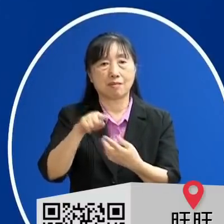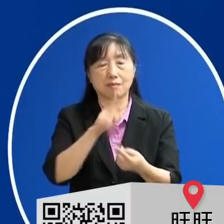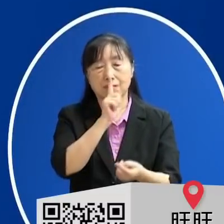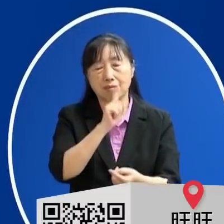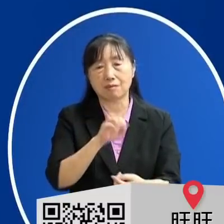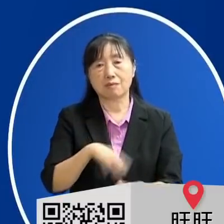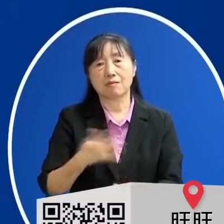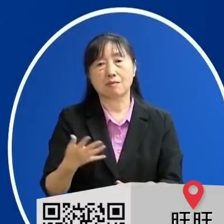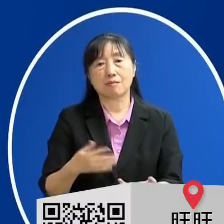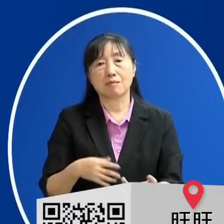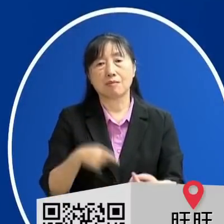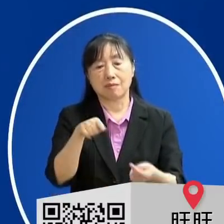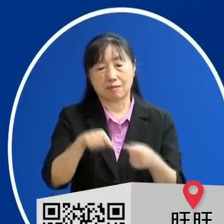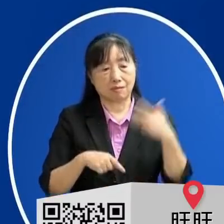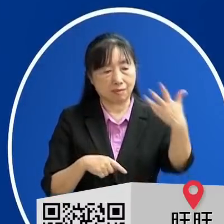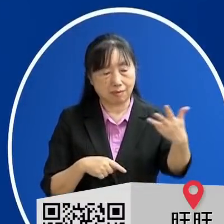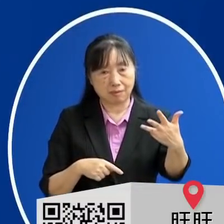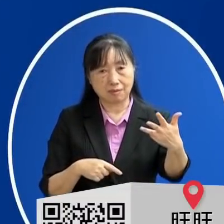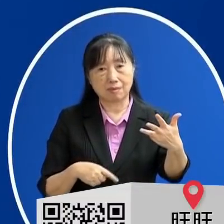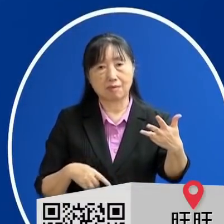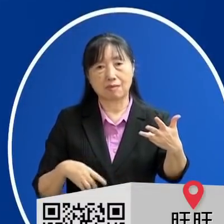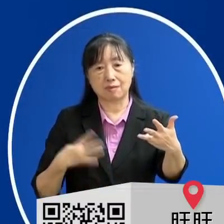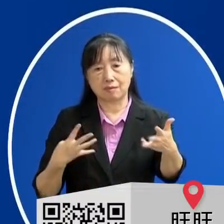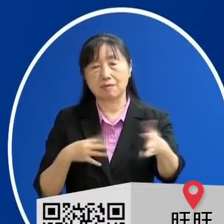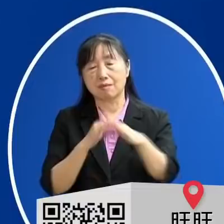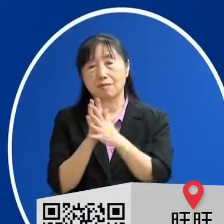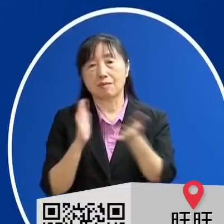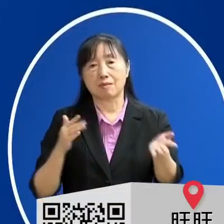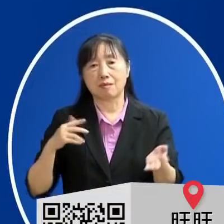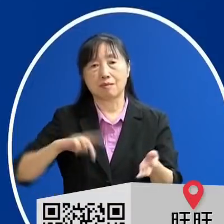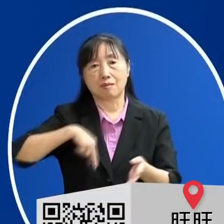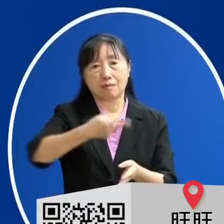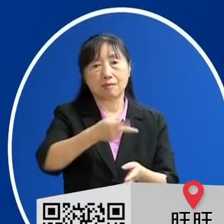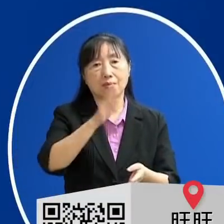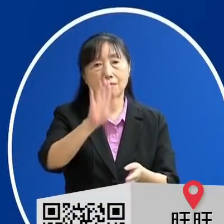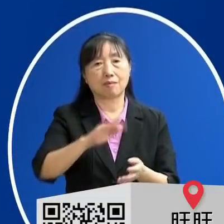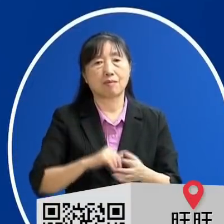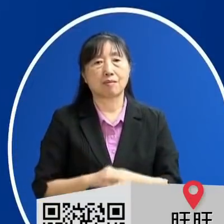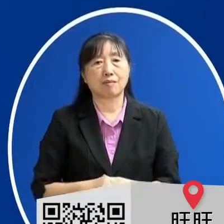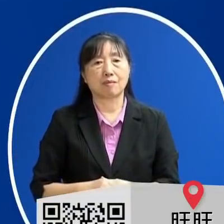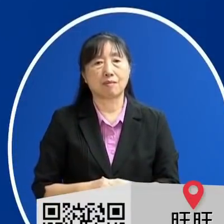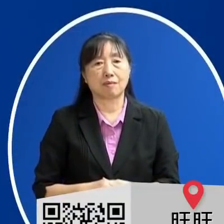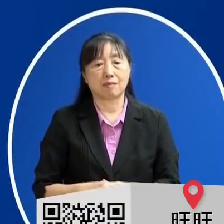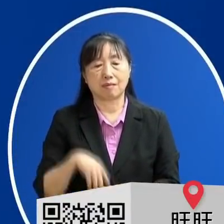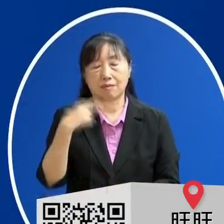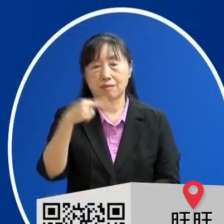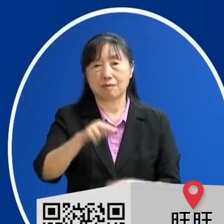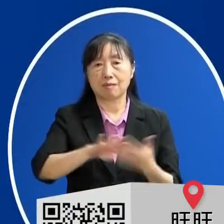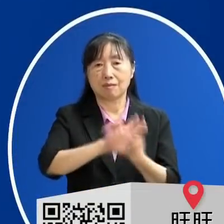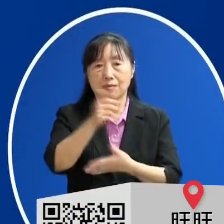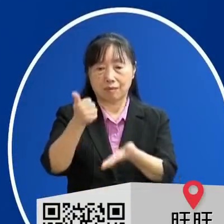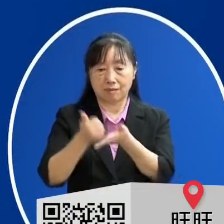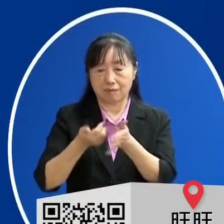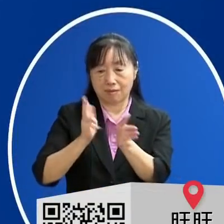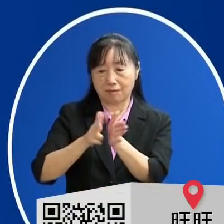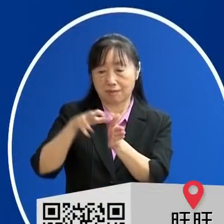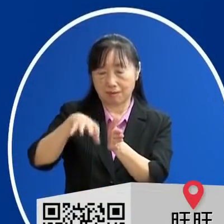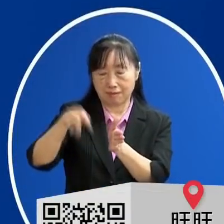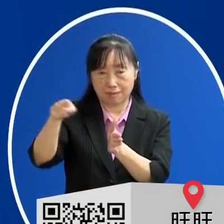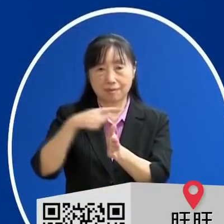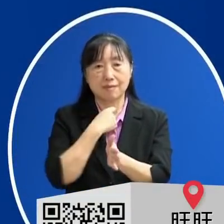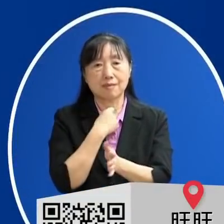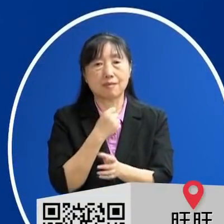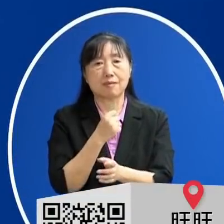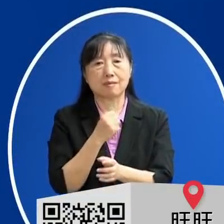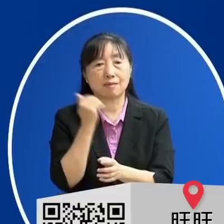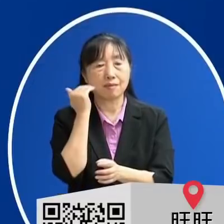跟4车10号这边都有待过之外，那另外我们也会也有请台铁这边希望能够，如